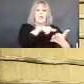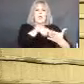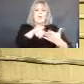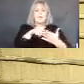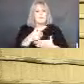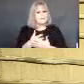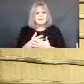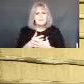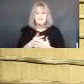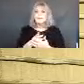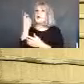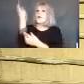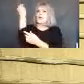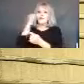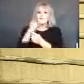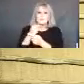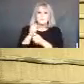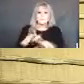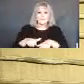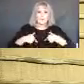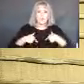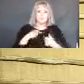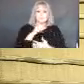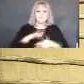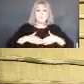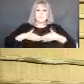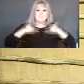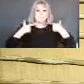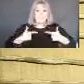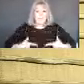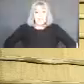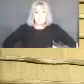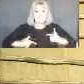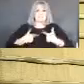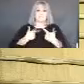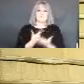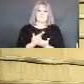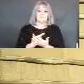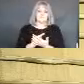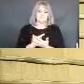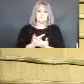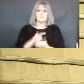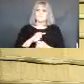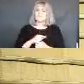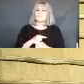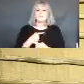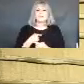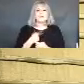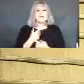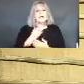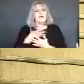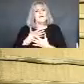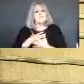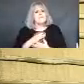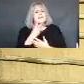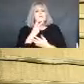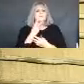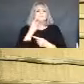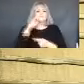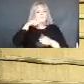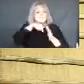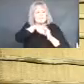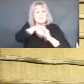het niet zonder ons nie, hij doet het samen met ons, maar het is wat gebeurt. Ik wil zo graag jy ons met die berg